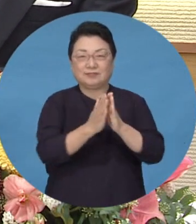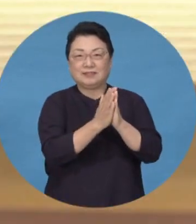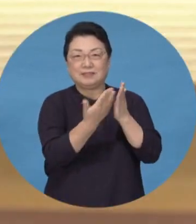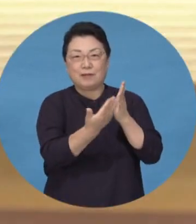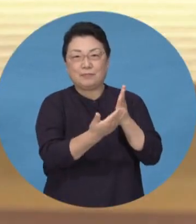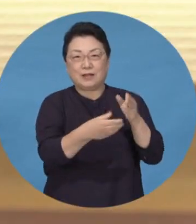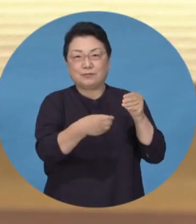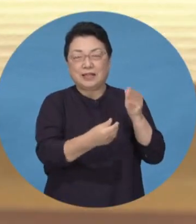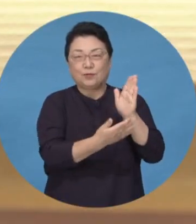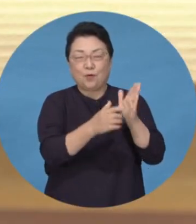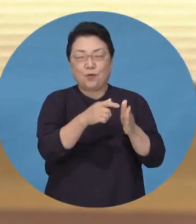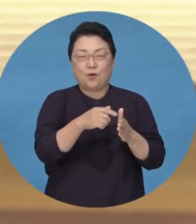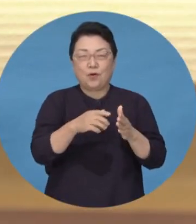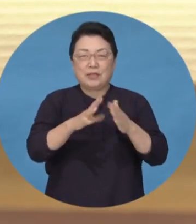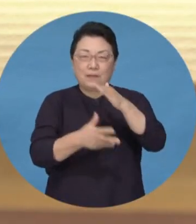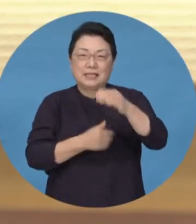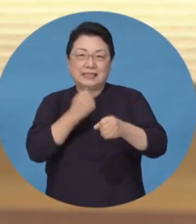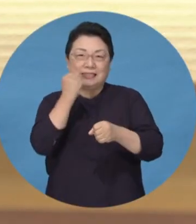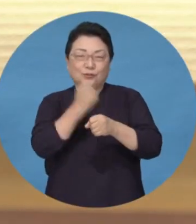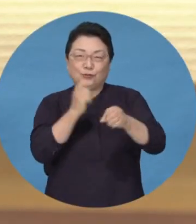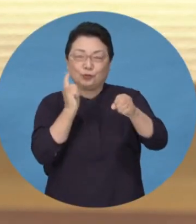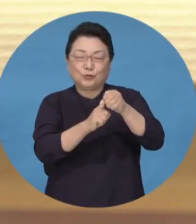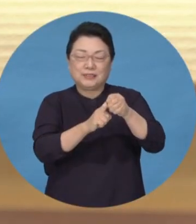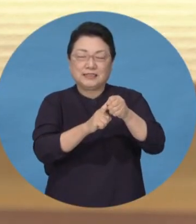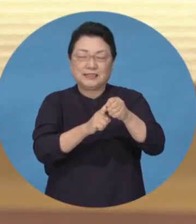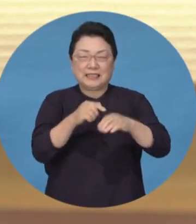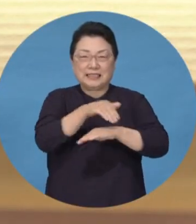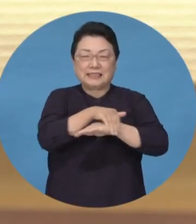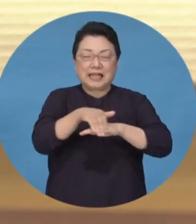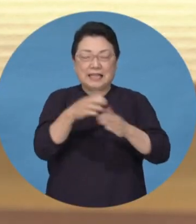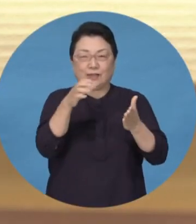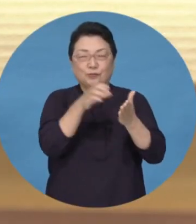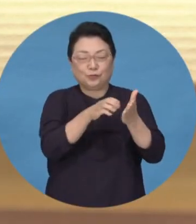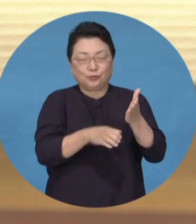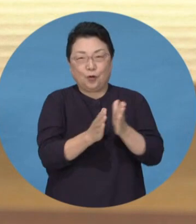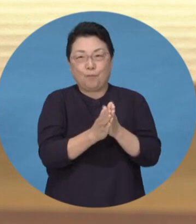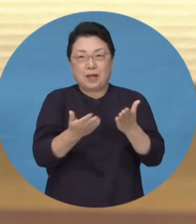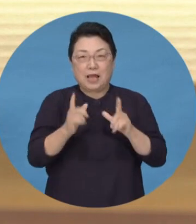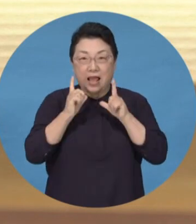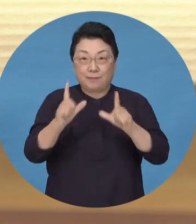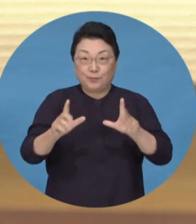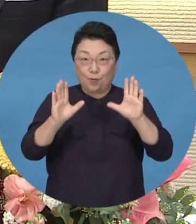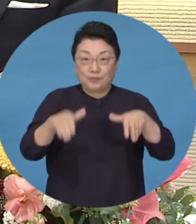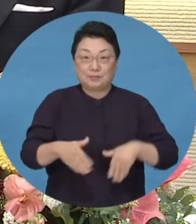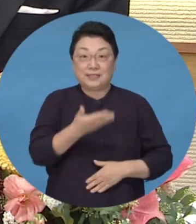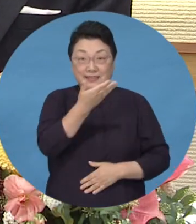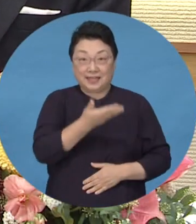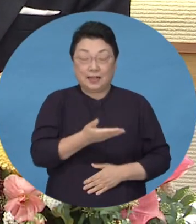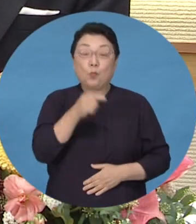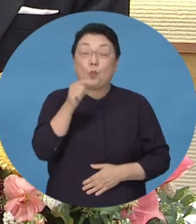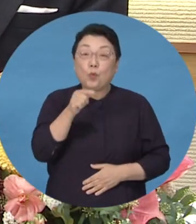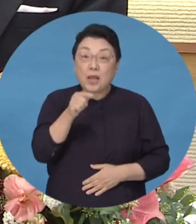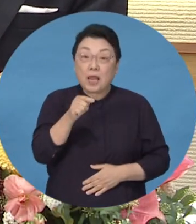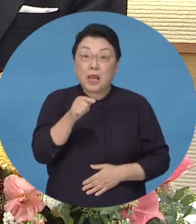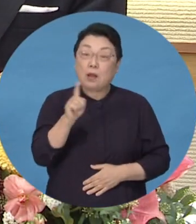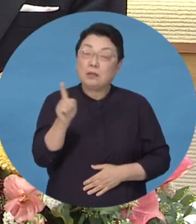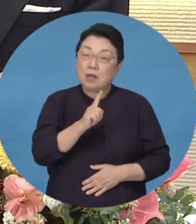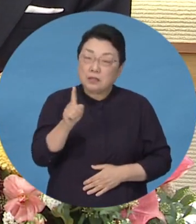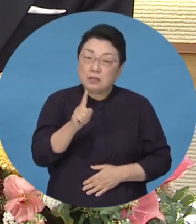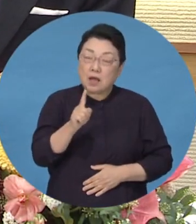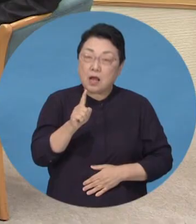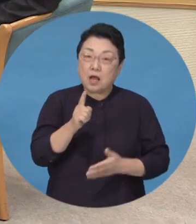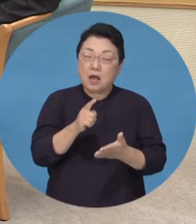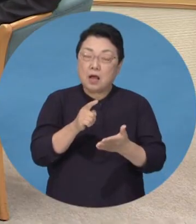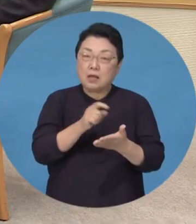はい山梨作り宣言政策集というのをまとめられてそして発表したということになるわけなんですがこの政策集にはどのような